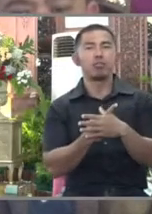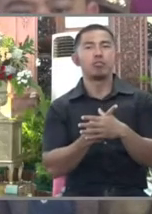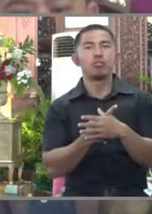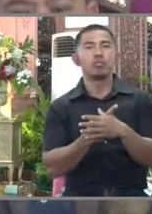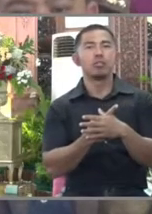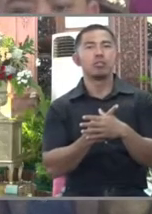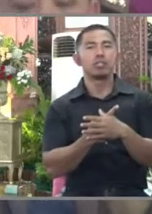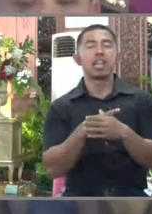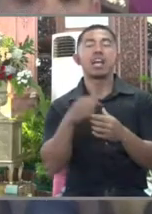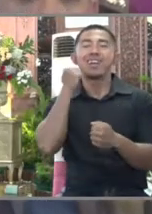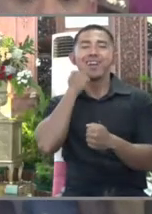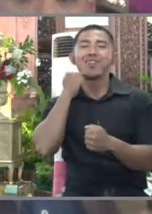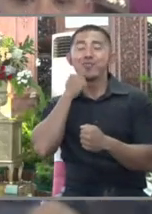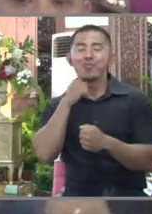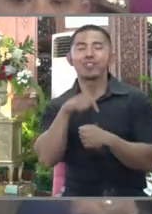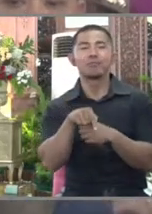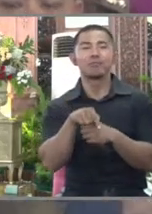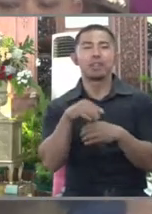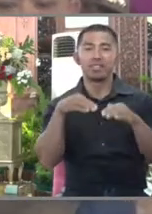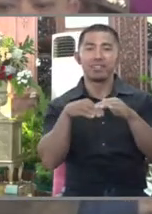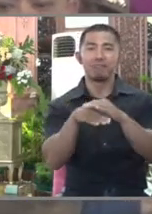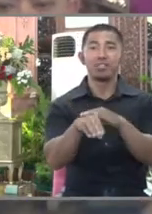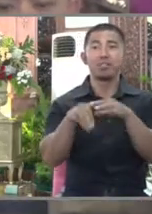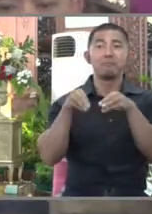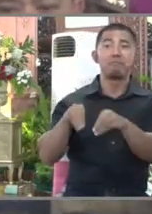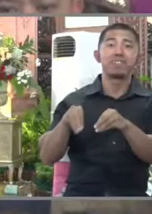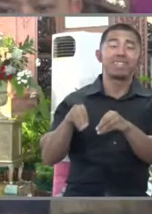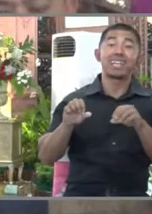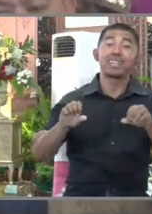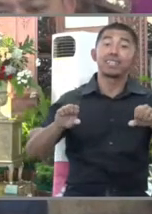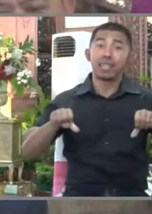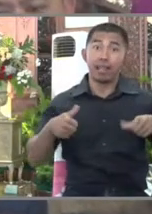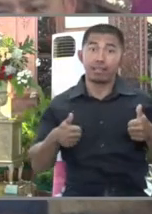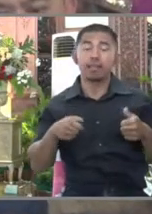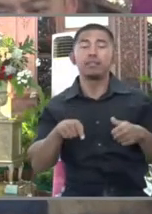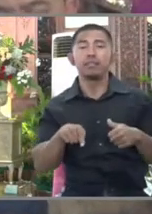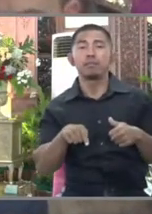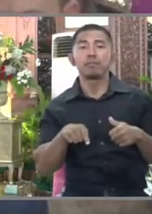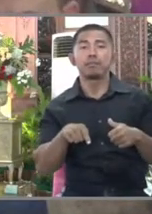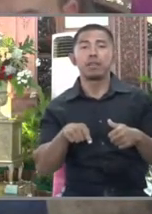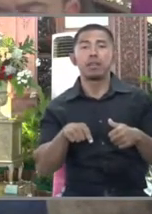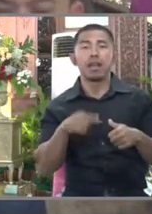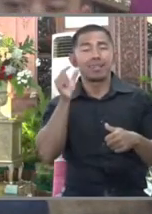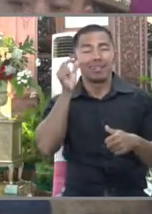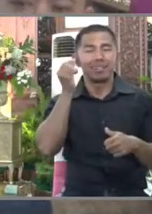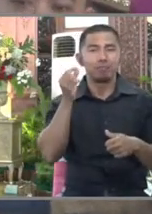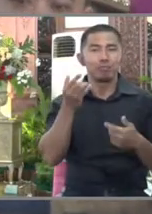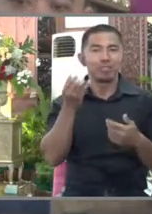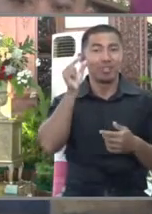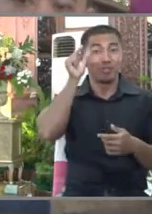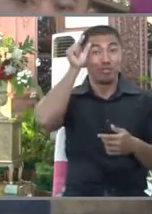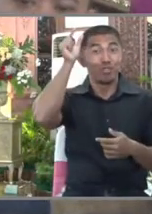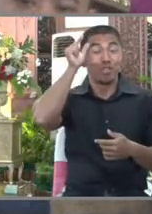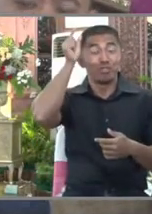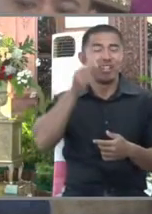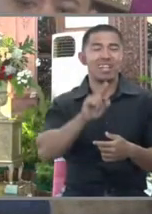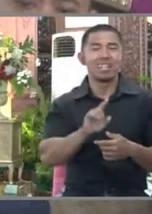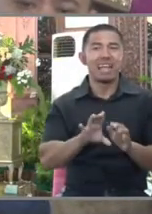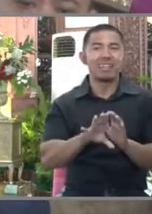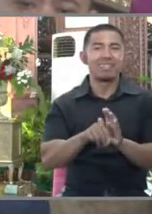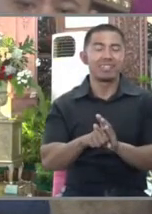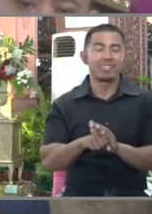mengurangi pengangguran, termasuk pendidikan dan kesehatan. Ada usulan-usulan yang nanti harus